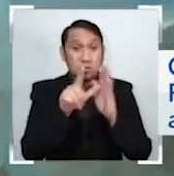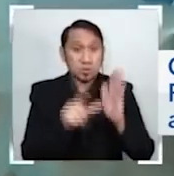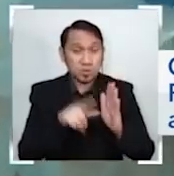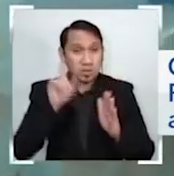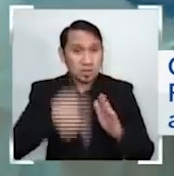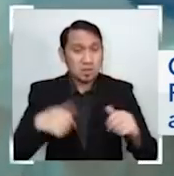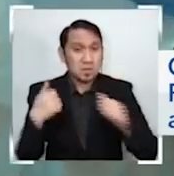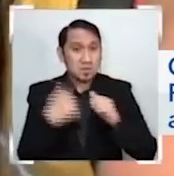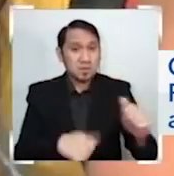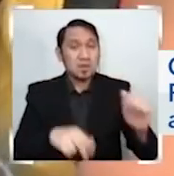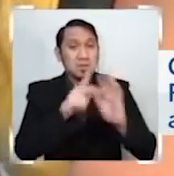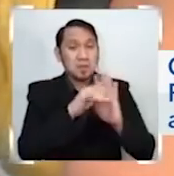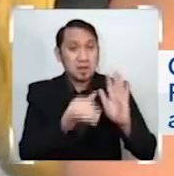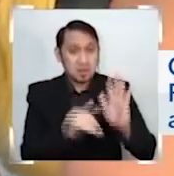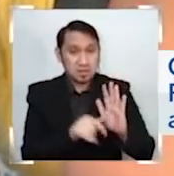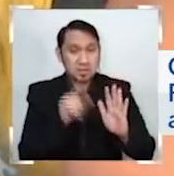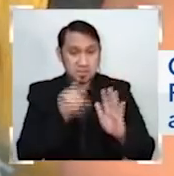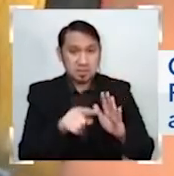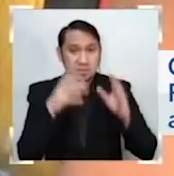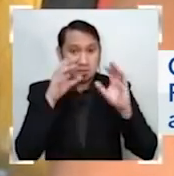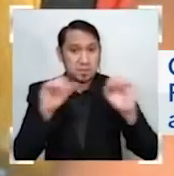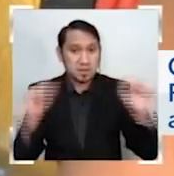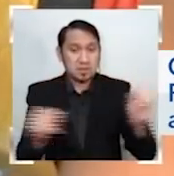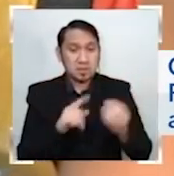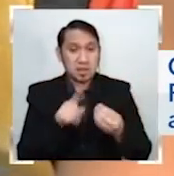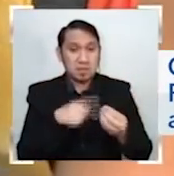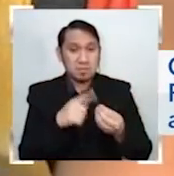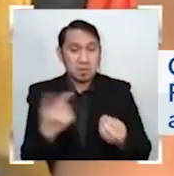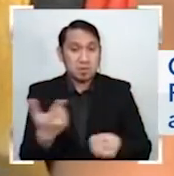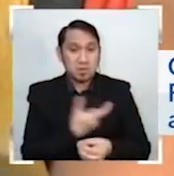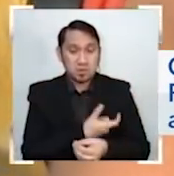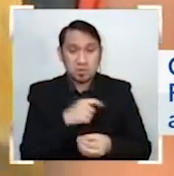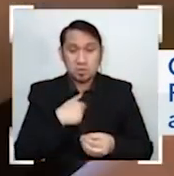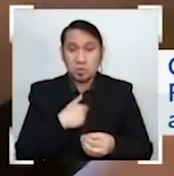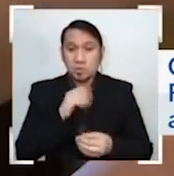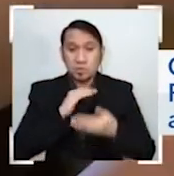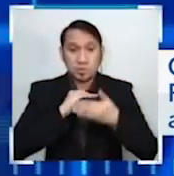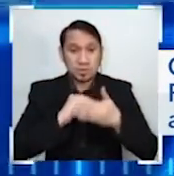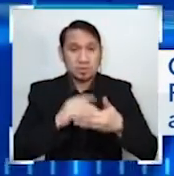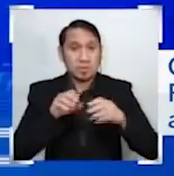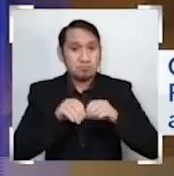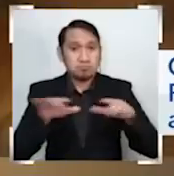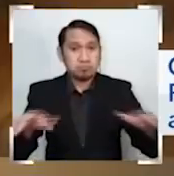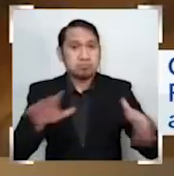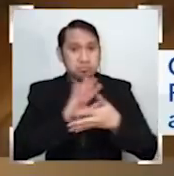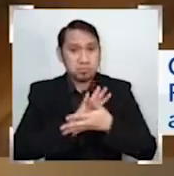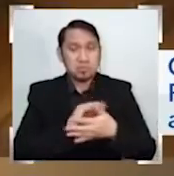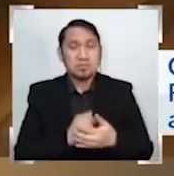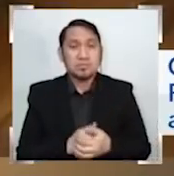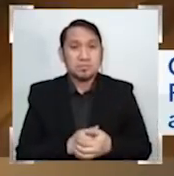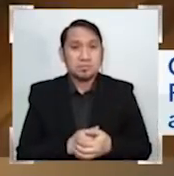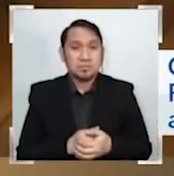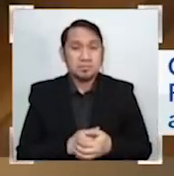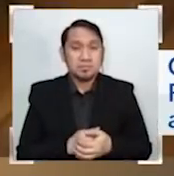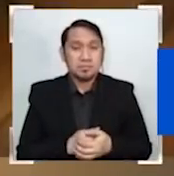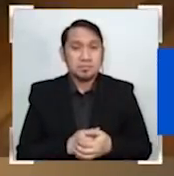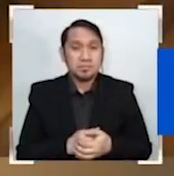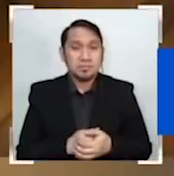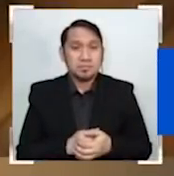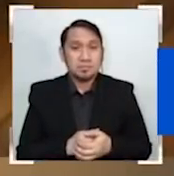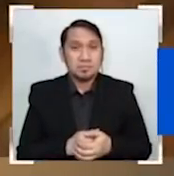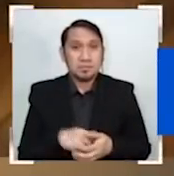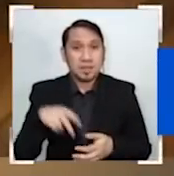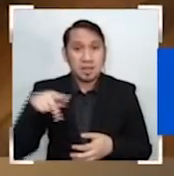ng administrasyon tungkol sa pagbabakuna para labanan ang paglaganap ng COVID-19. Sige, si PAU Chief